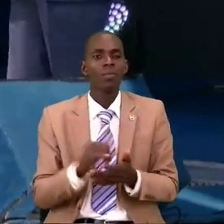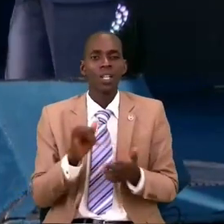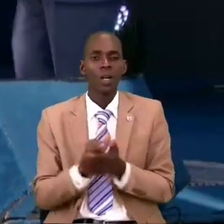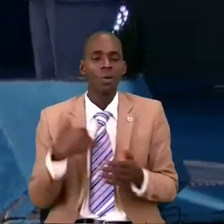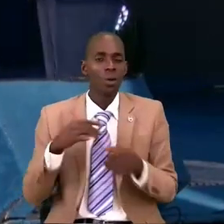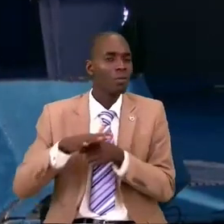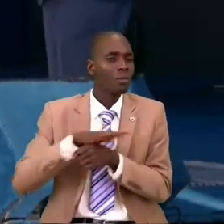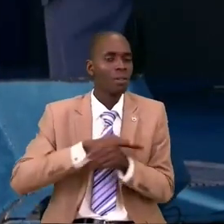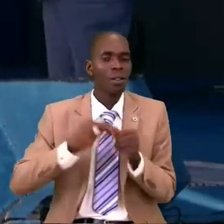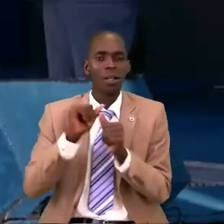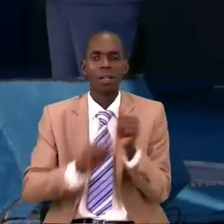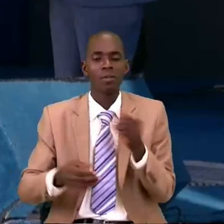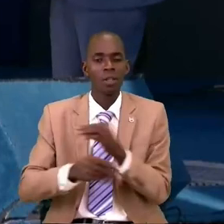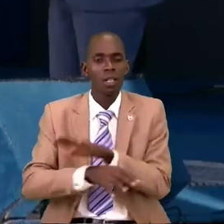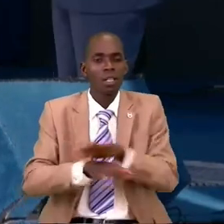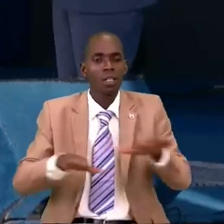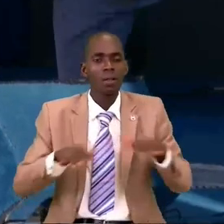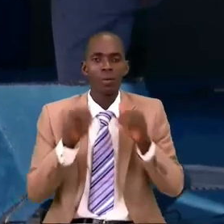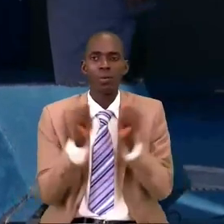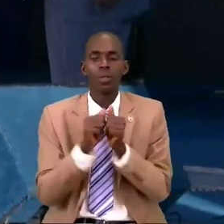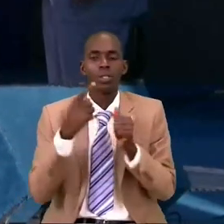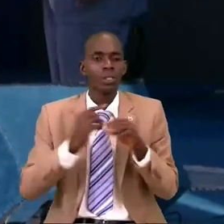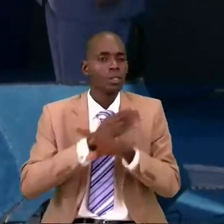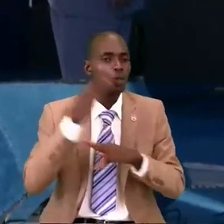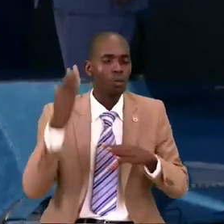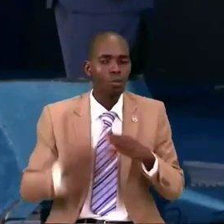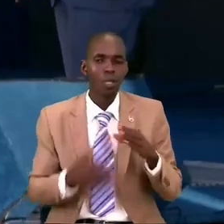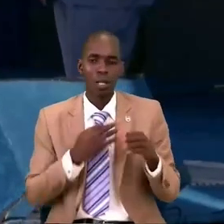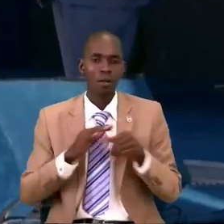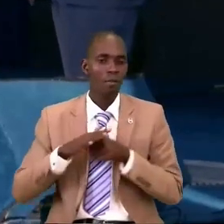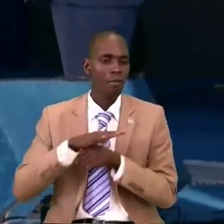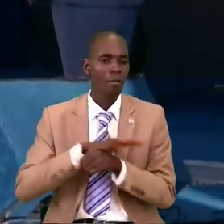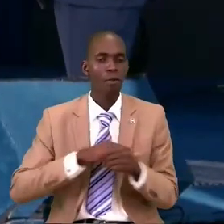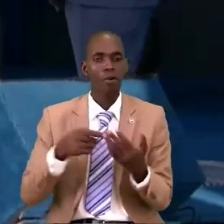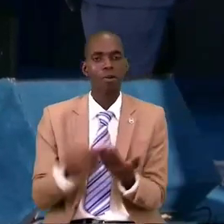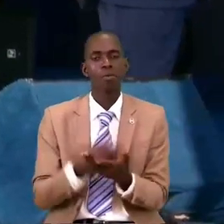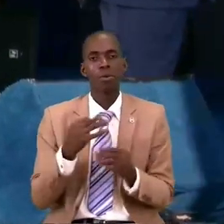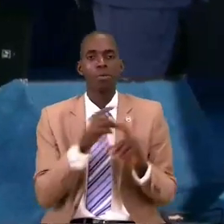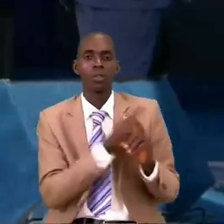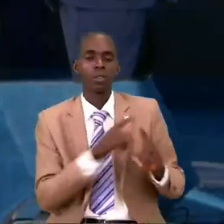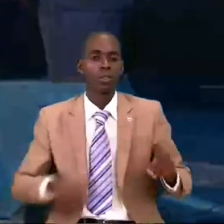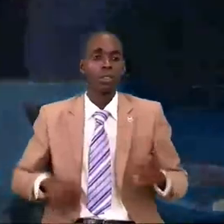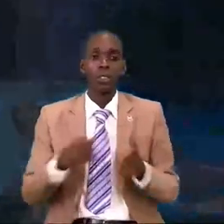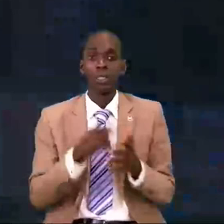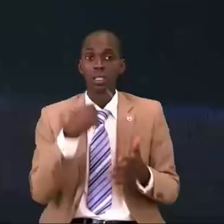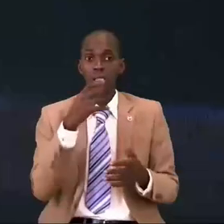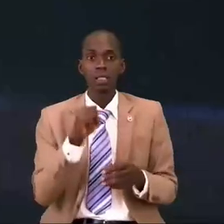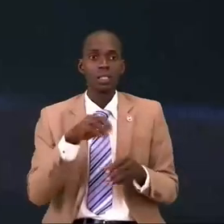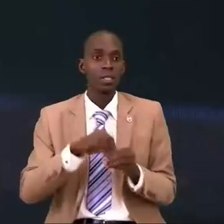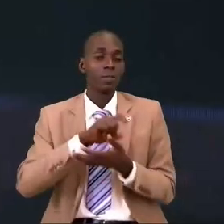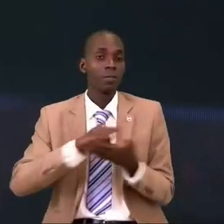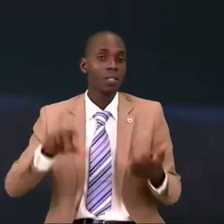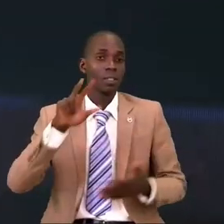l'évangile total et plein du Seigneur. Verset 3, il dit, souffre avec moi comme un bon